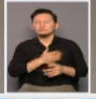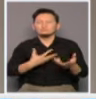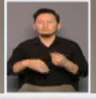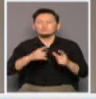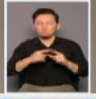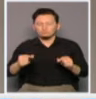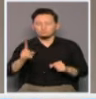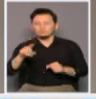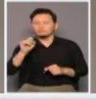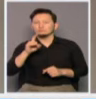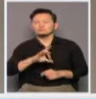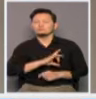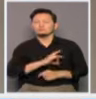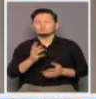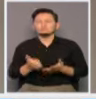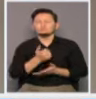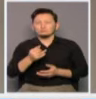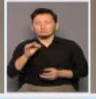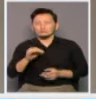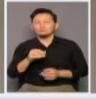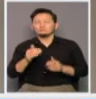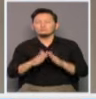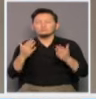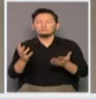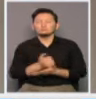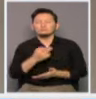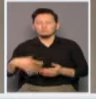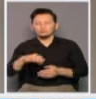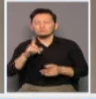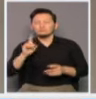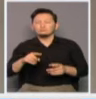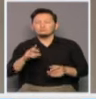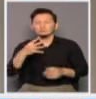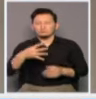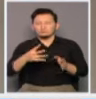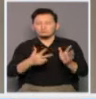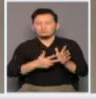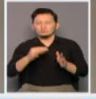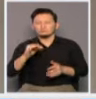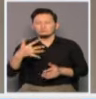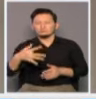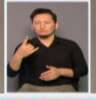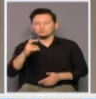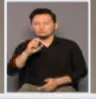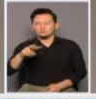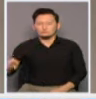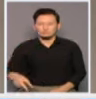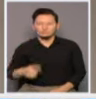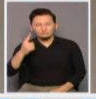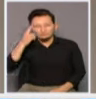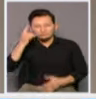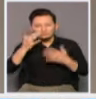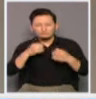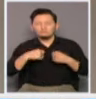Среди обладателей алтын белгі и аттестата с отличием встречались и те, кто набрал 48 и 51 балл. Подумайте